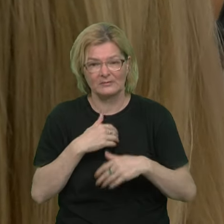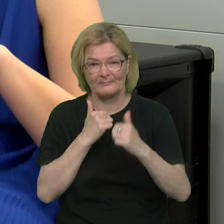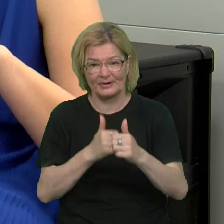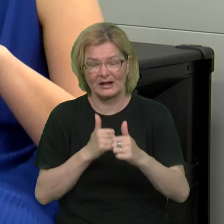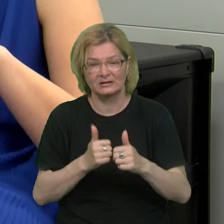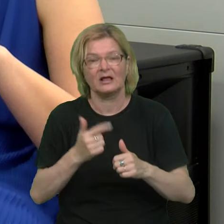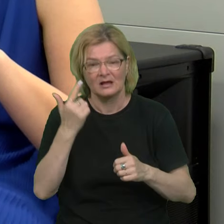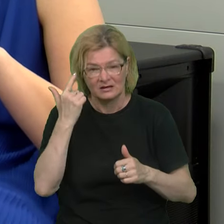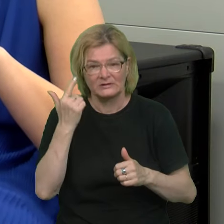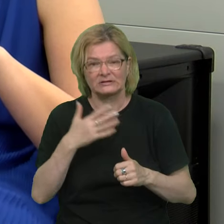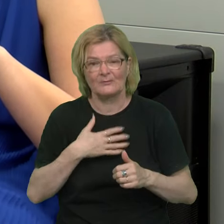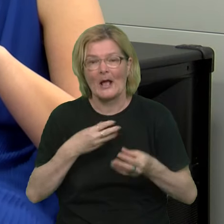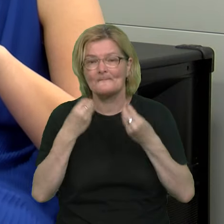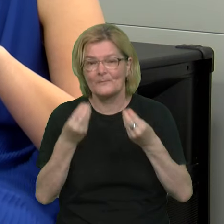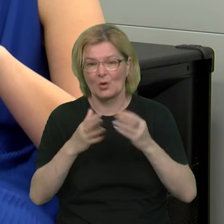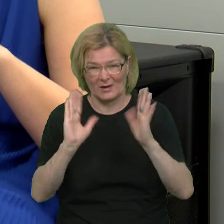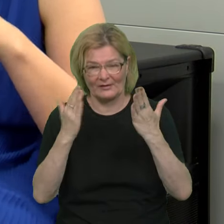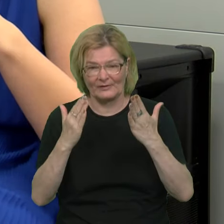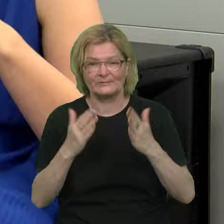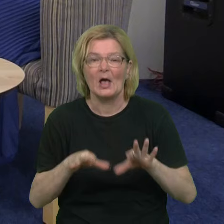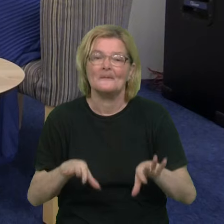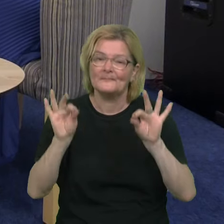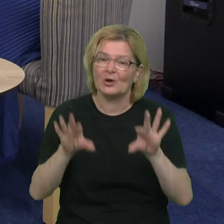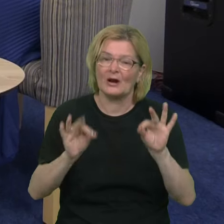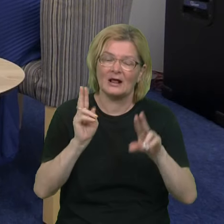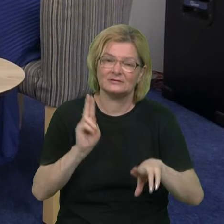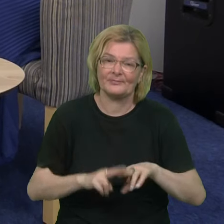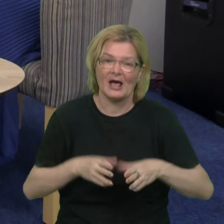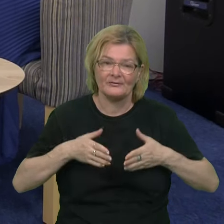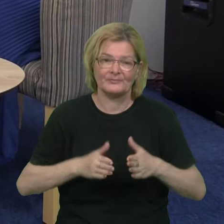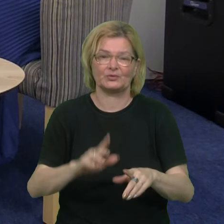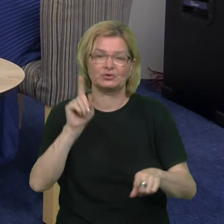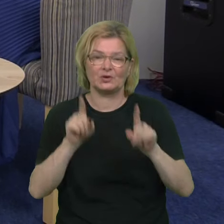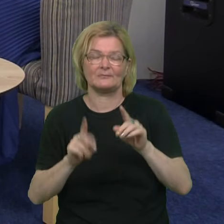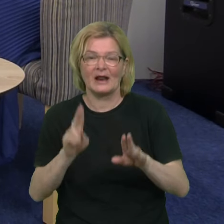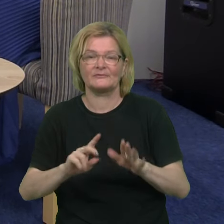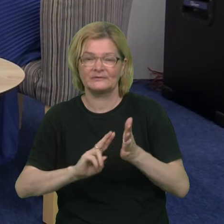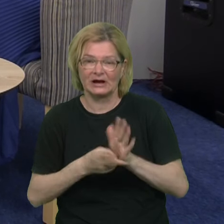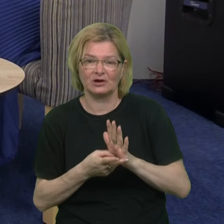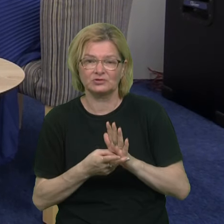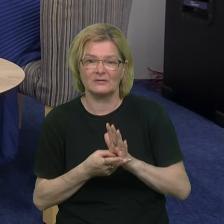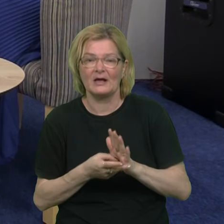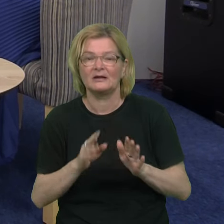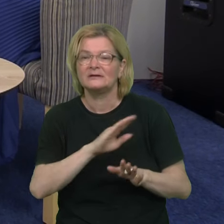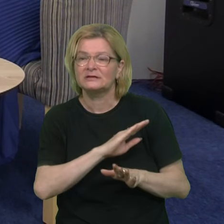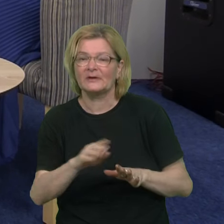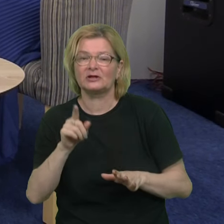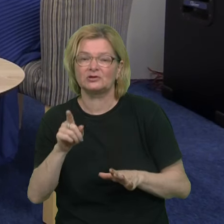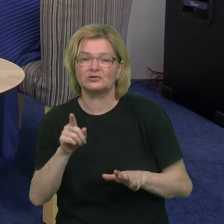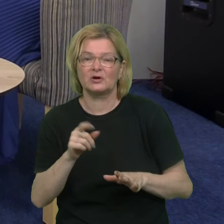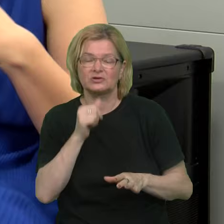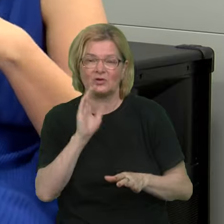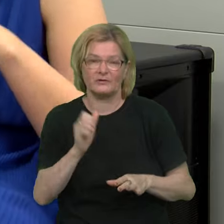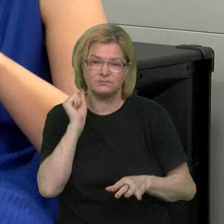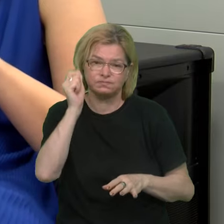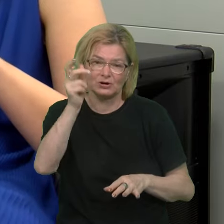me prate i smatram da moja poruka pronalazi pravi put u nekim pravim trenucima,